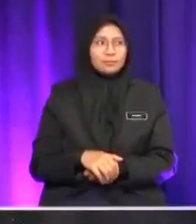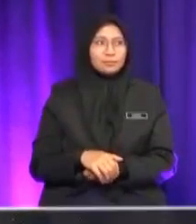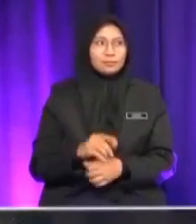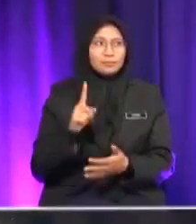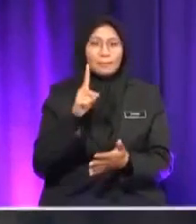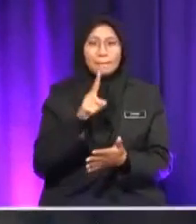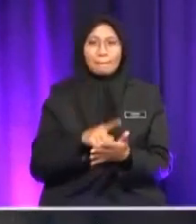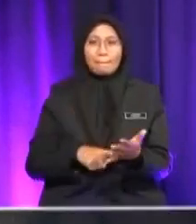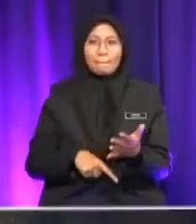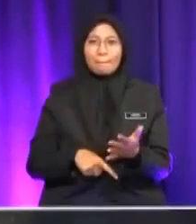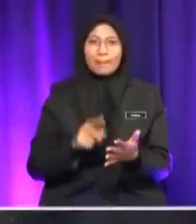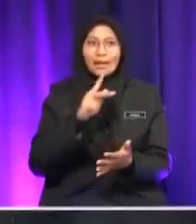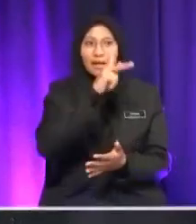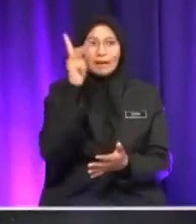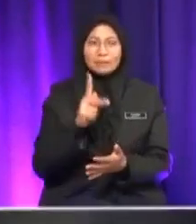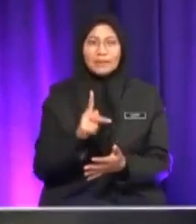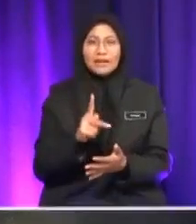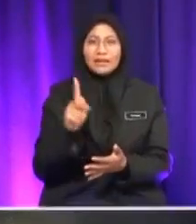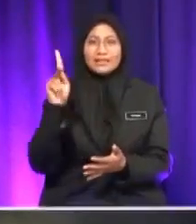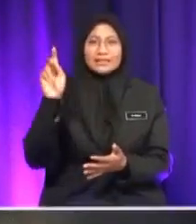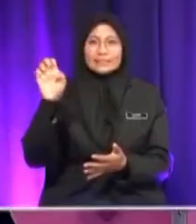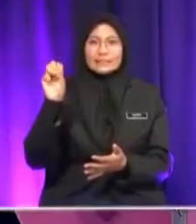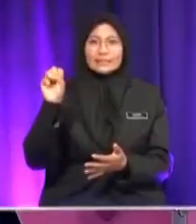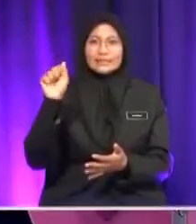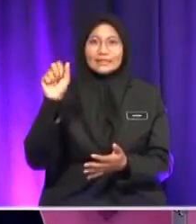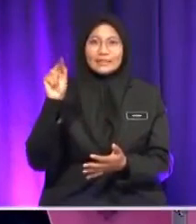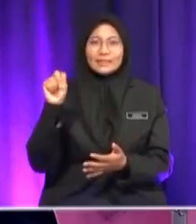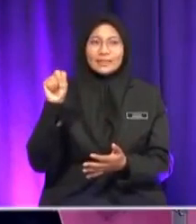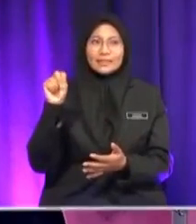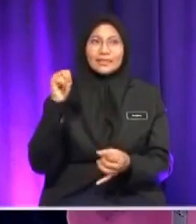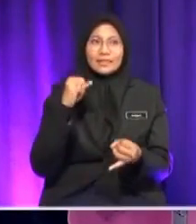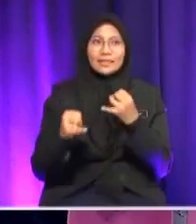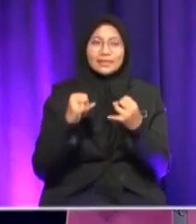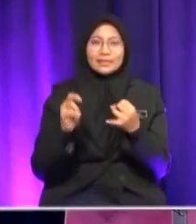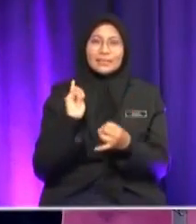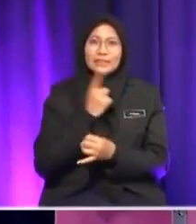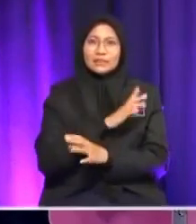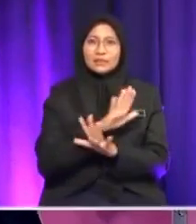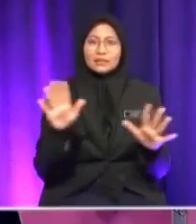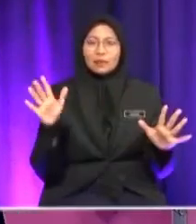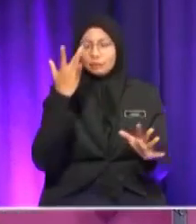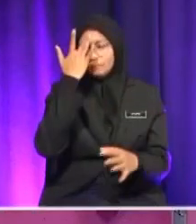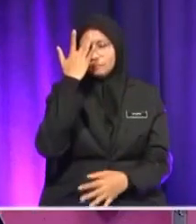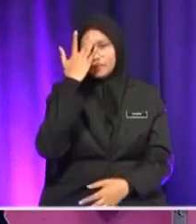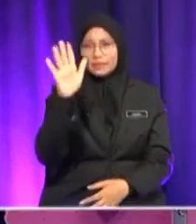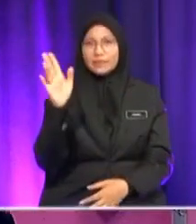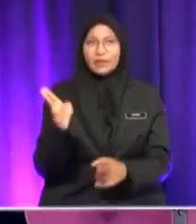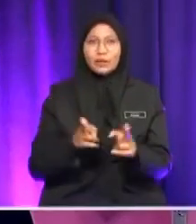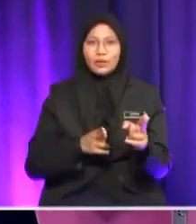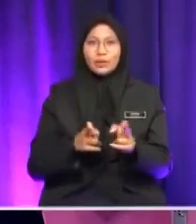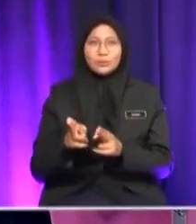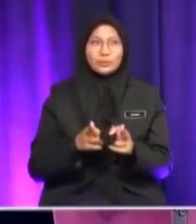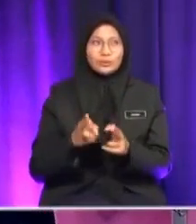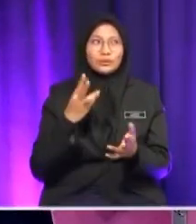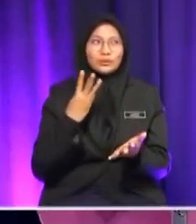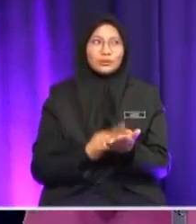perbelanjaan tidak beretika. Teruskan, Cikgu. Dan akhir sekali pula, mari kita lihat. Kalau kita tak bijak mengurus kewangan, Yuyu sekali ya,